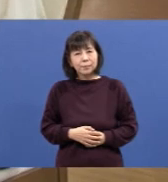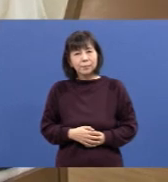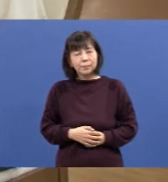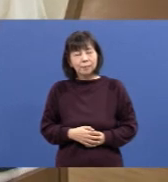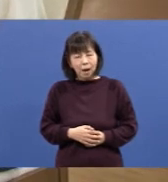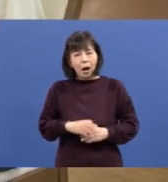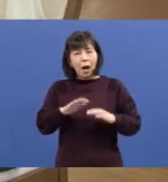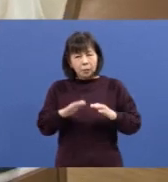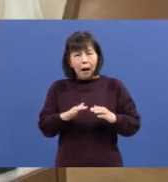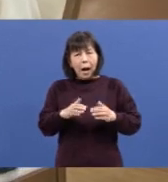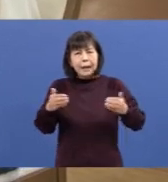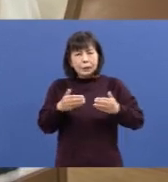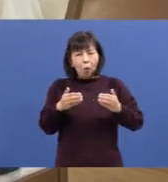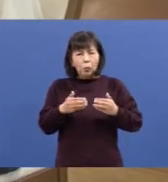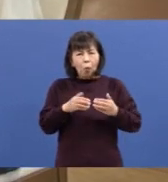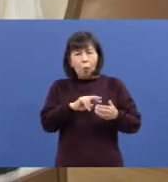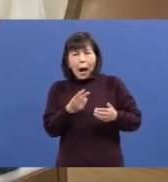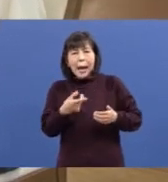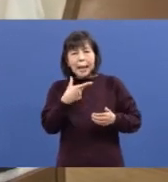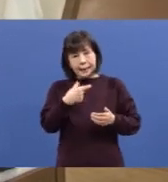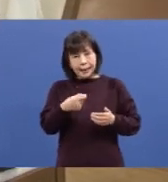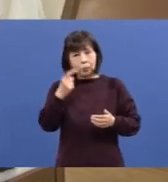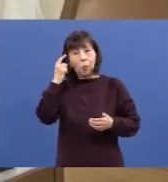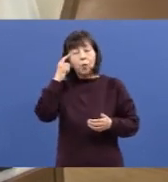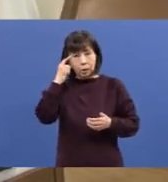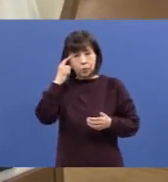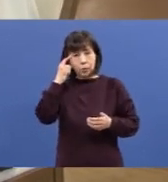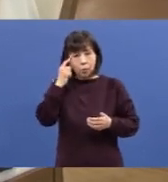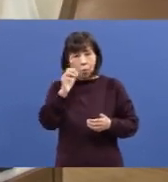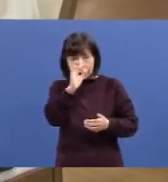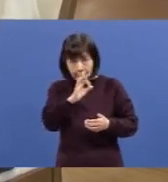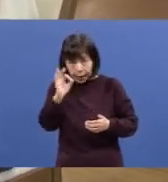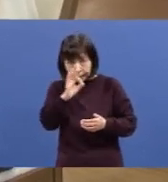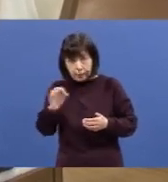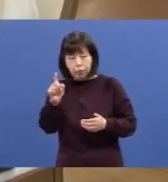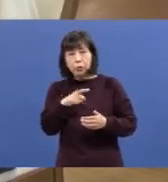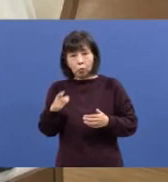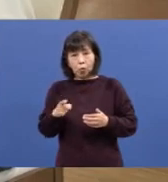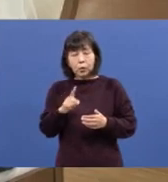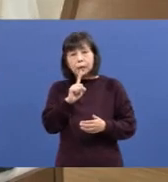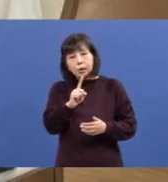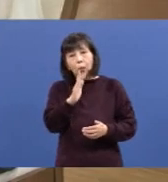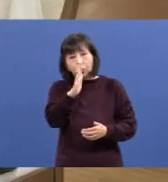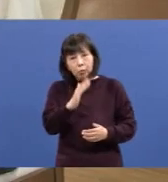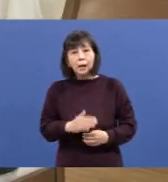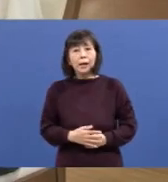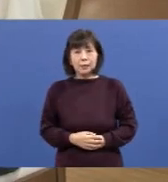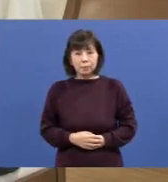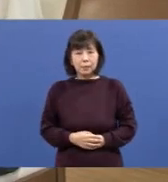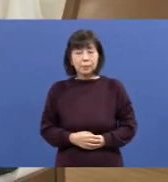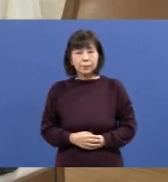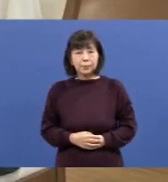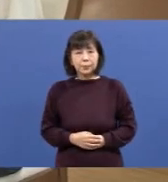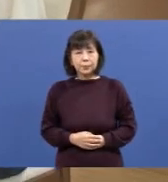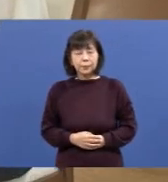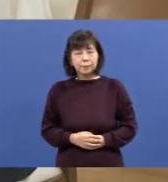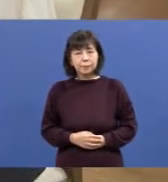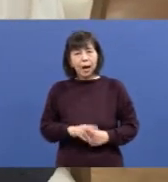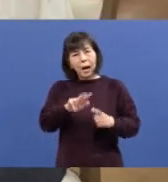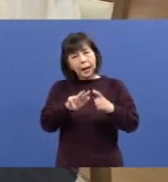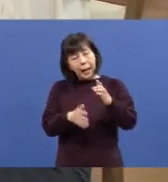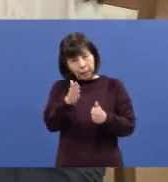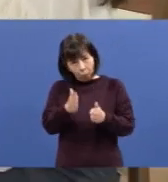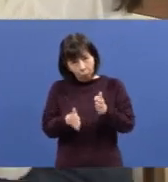高年世代で転職を考えている人や求職者へ一言お願いいたします。 介護というと